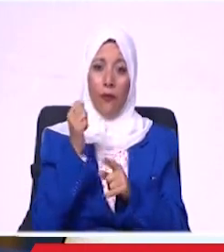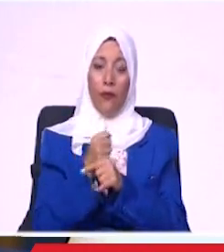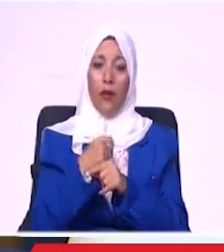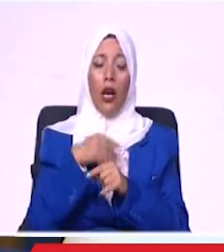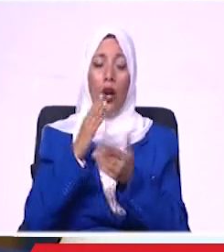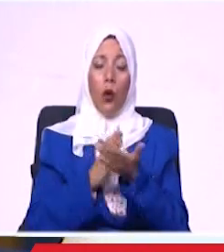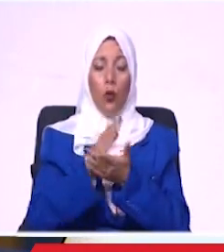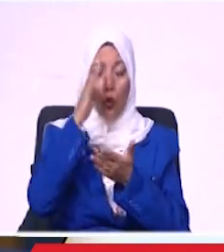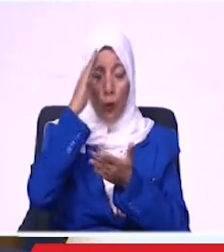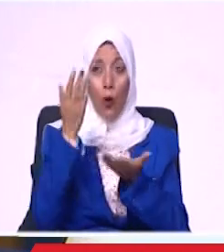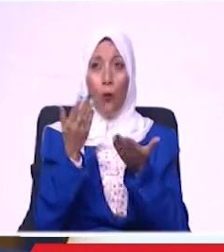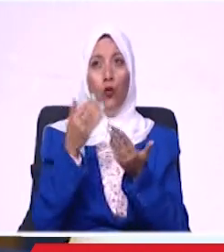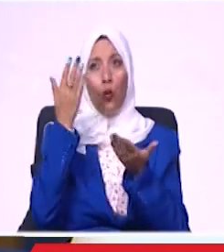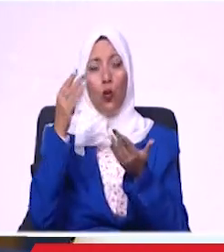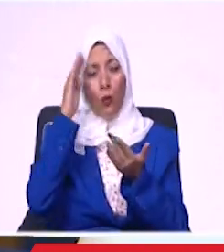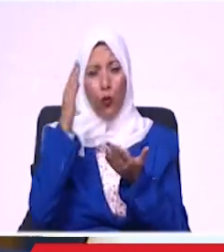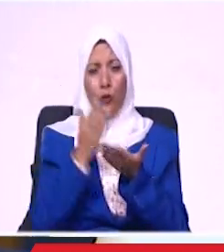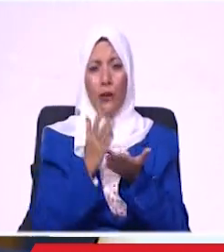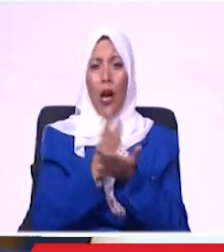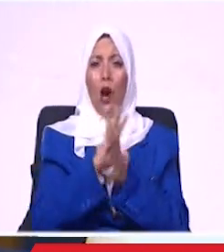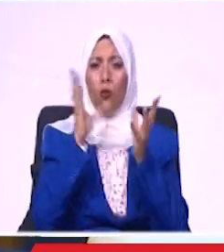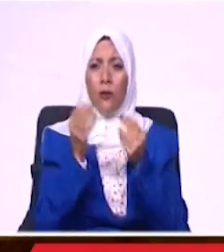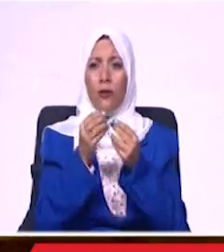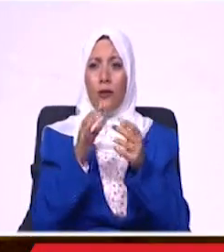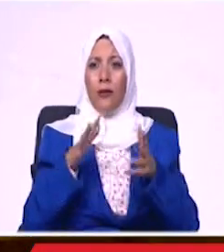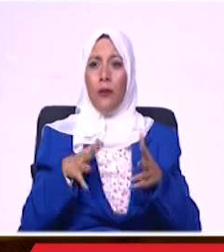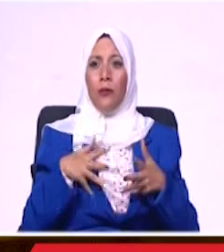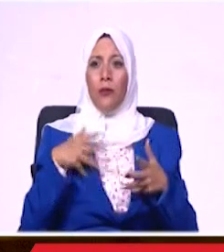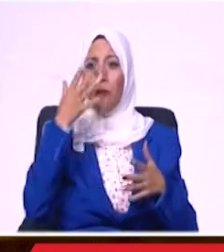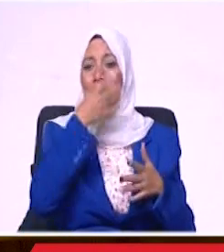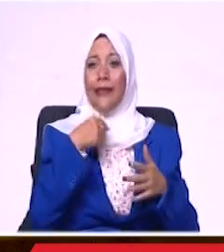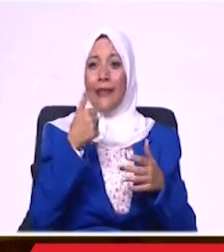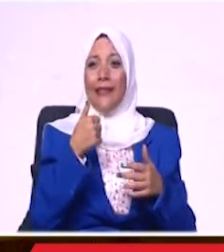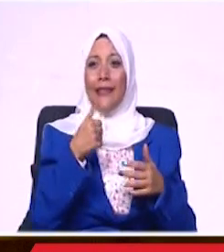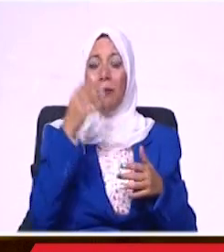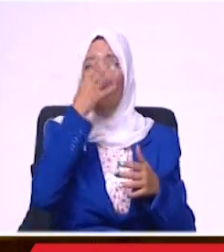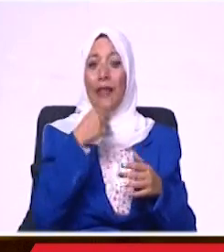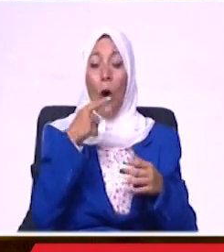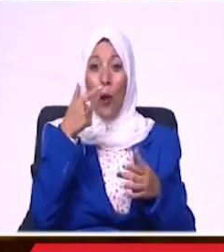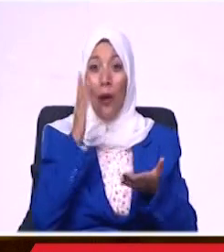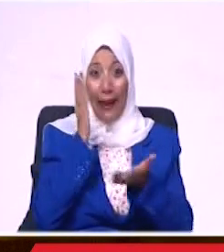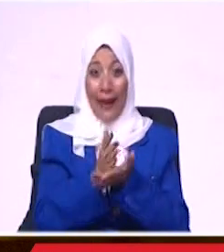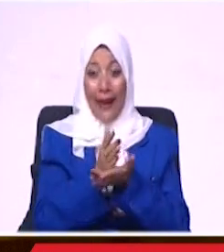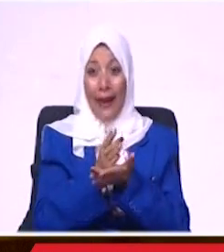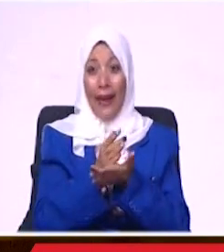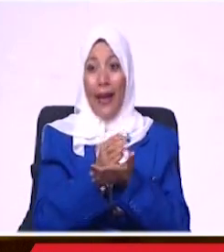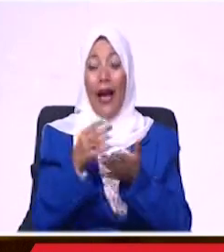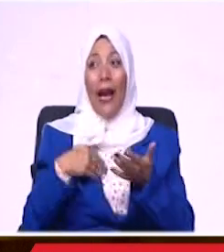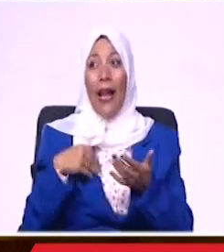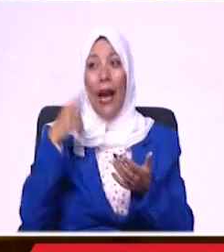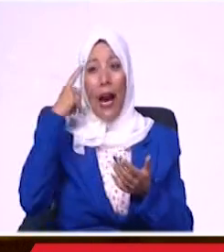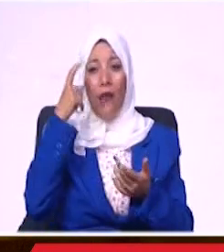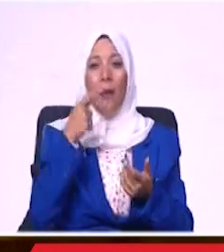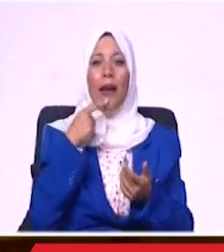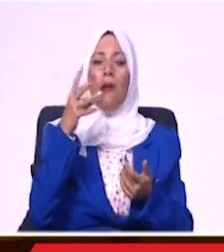بشكر ربنا دايما على كل شيء. على فكره مفيش اي انت حاجه جابه لي يعني، عايده والله، يا والله تصدقي العظيم والله يعني ثلاثه انا اقول لك حاجه. شوفي انا اعرفك من كام